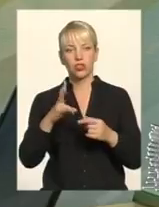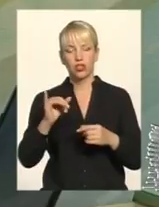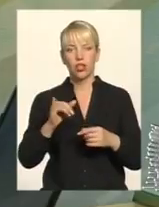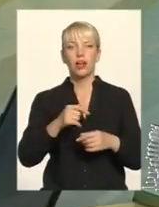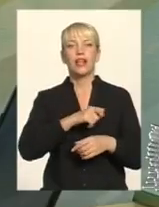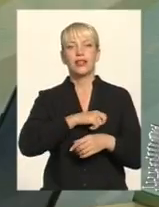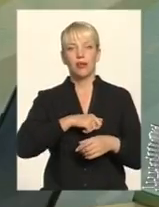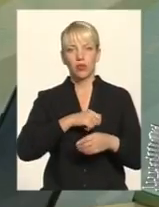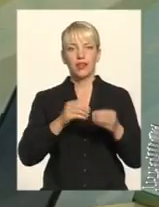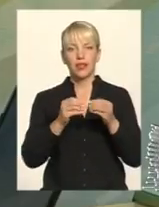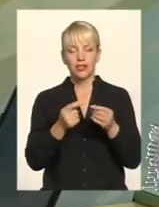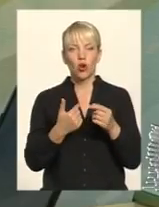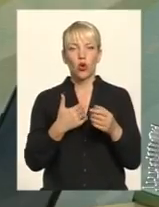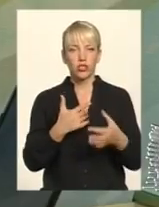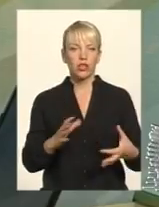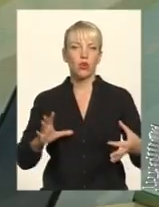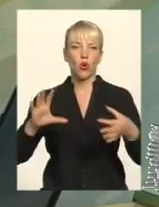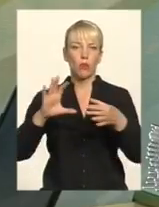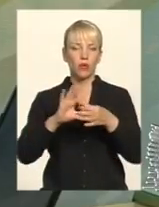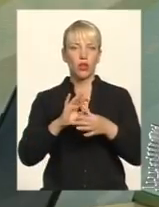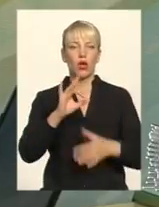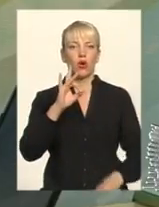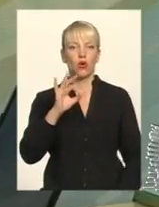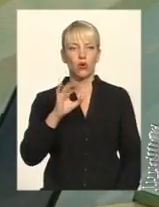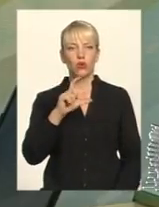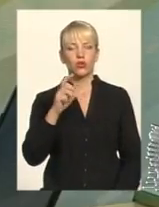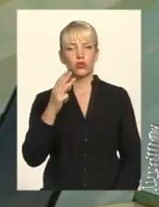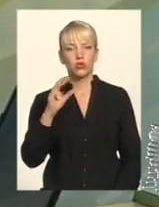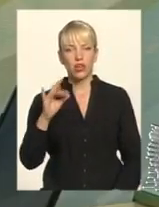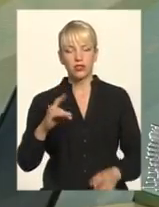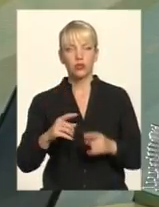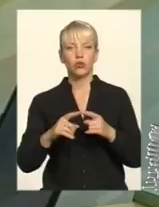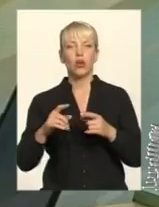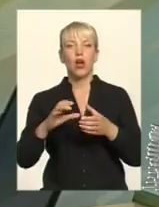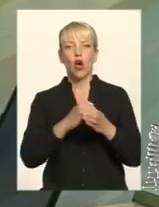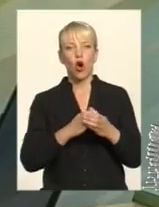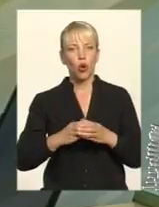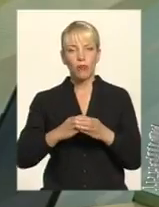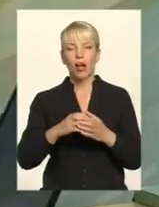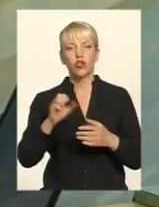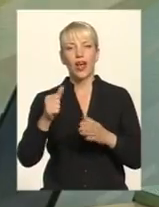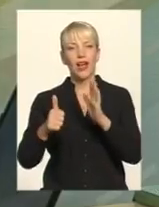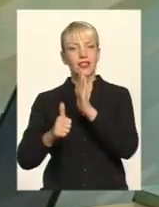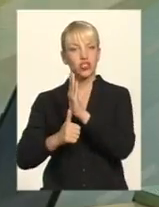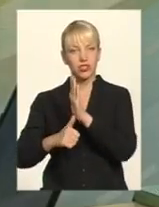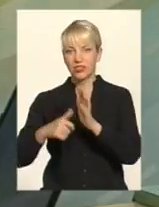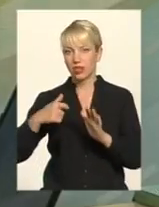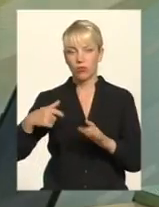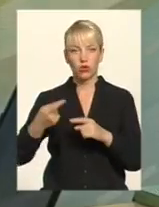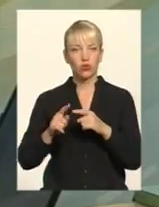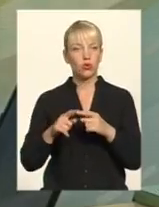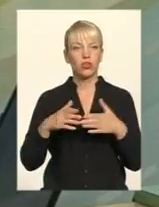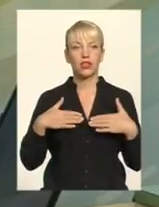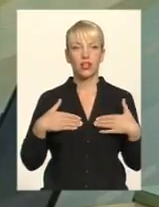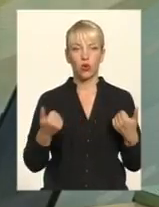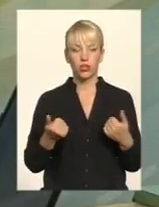хочуть об'єднання з Росошанською громадою, а 6 депутатів не хочуть цього об'єднання, і в